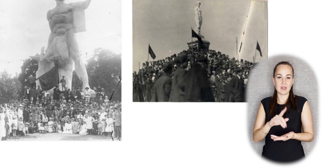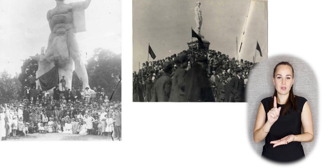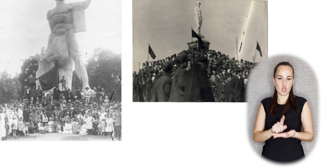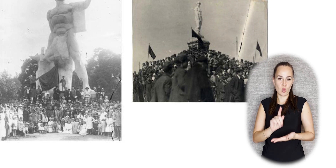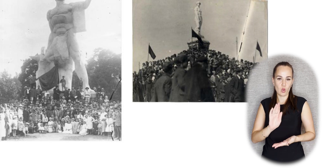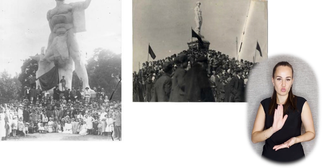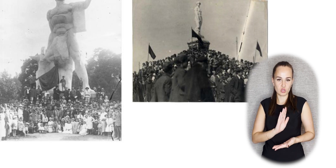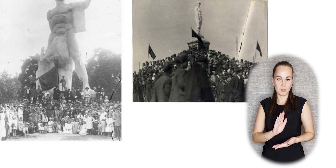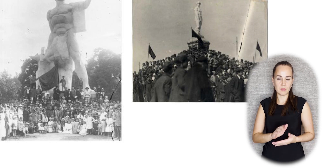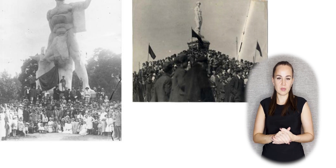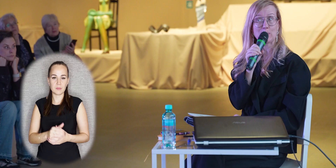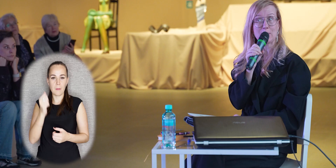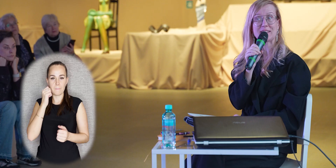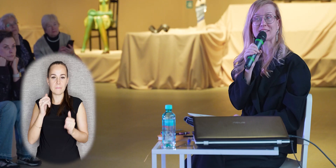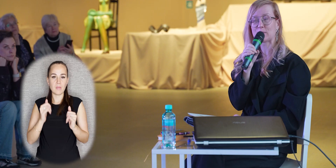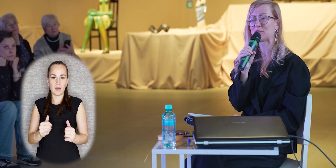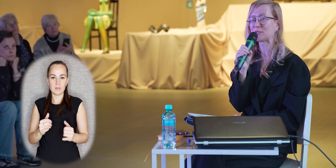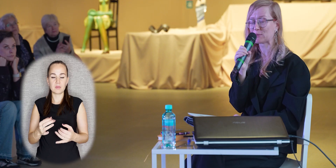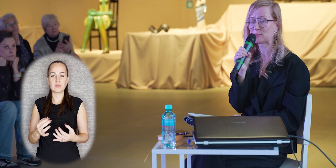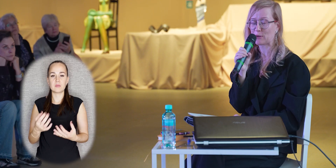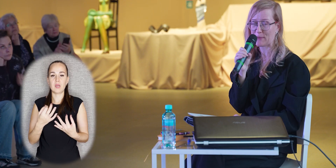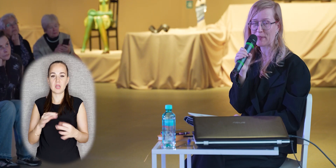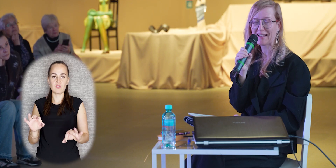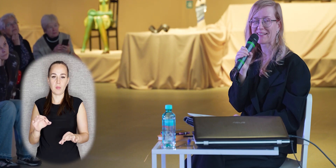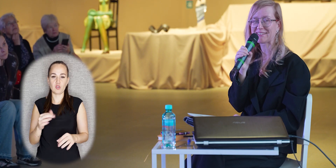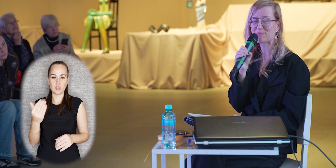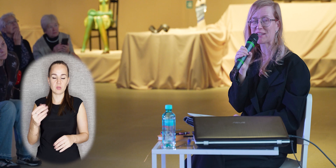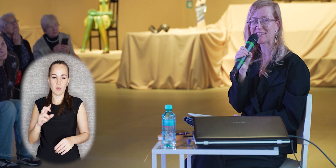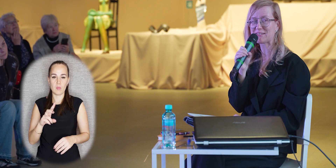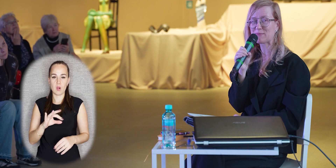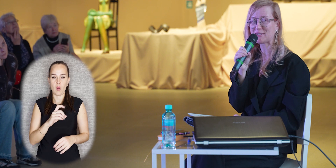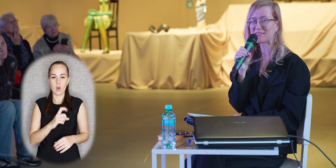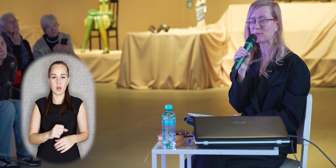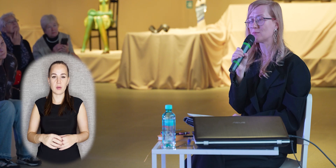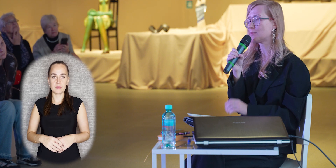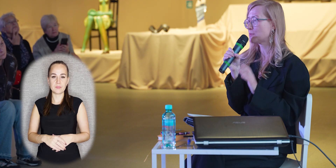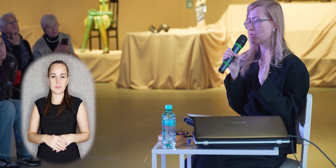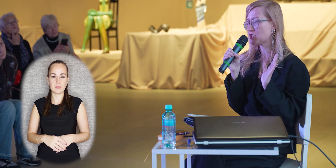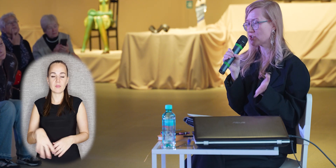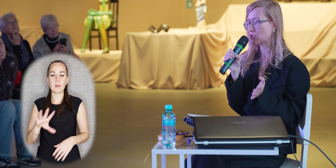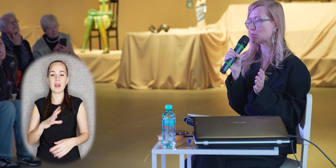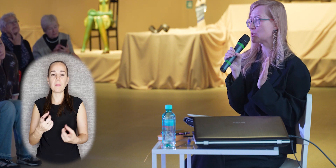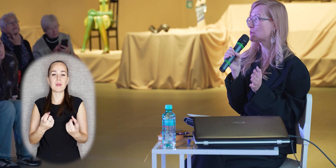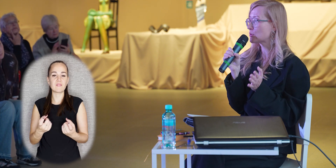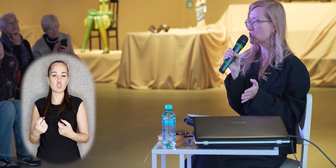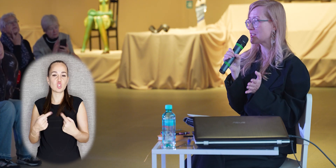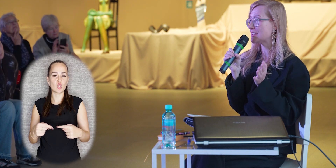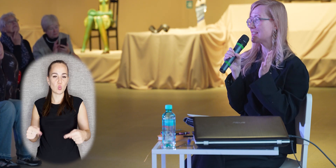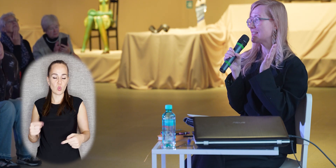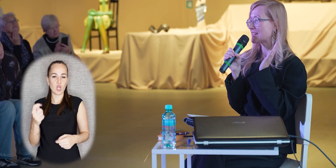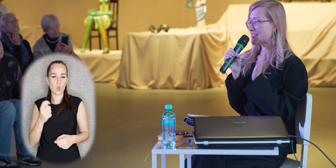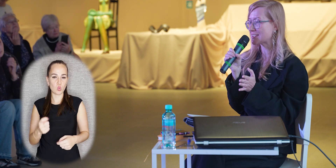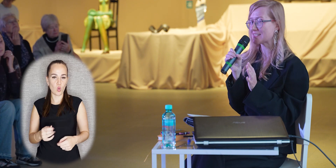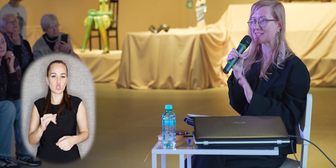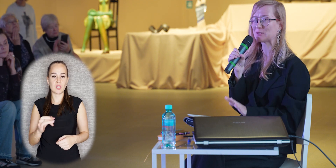был стать памятник «Освобожденный труд» Блоха. При этом были привлечены еще другие художники